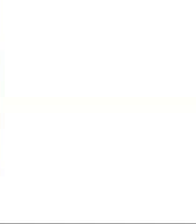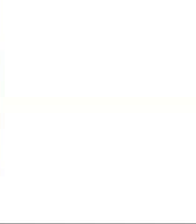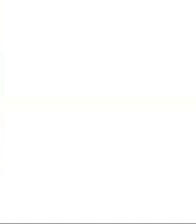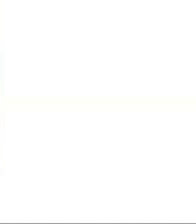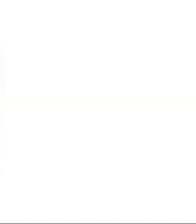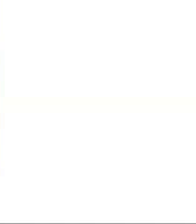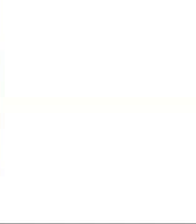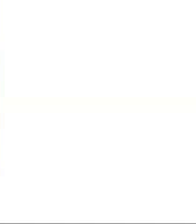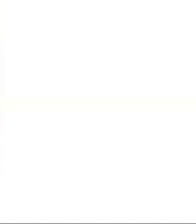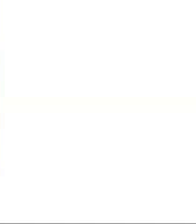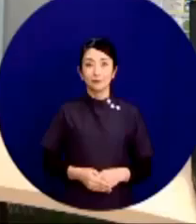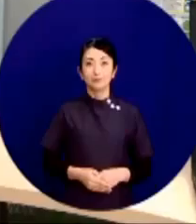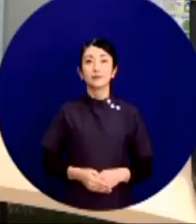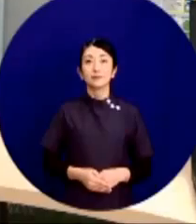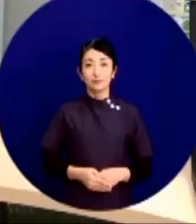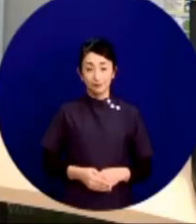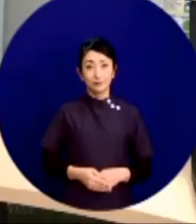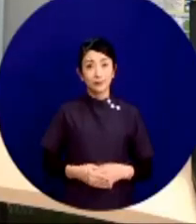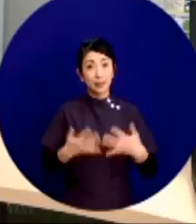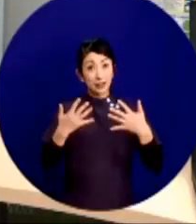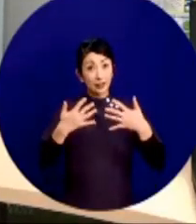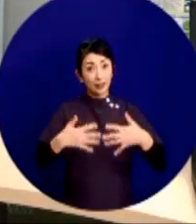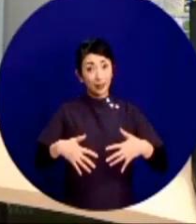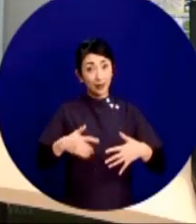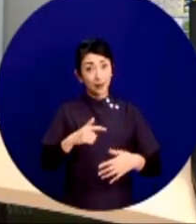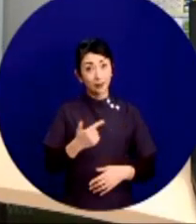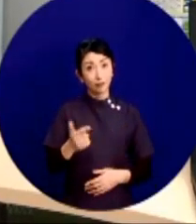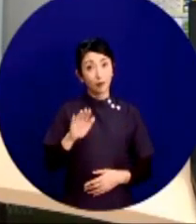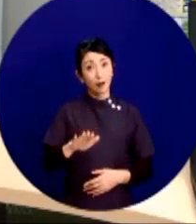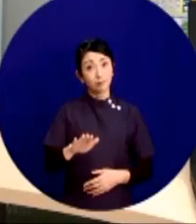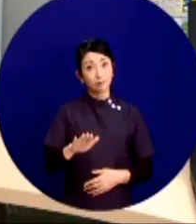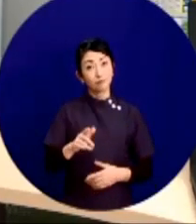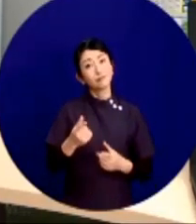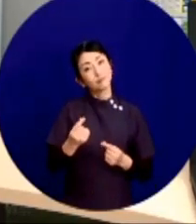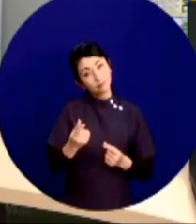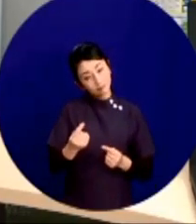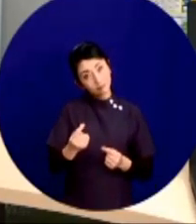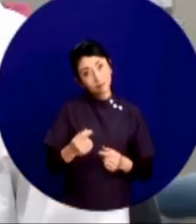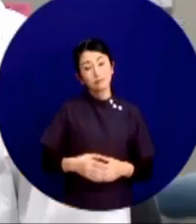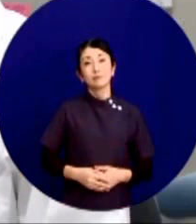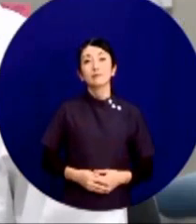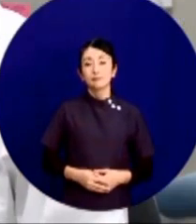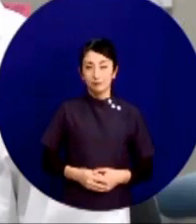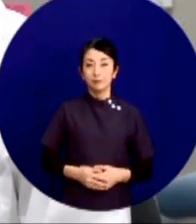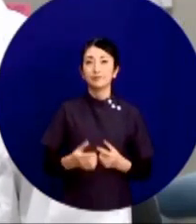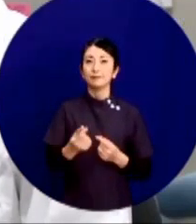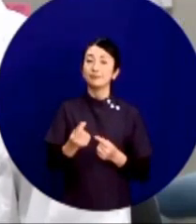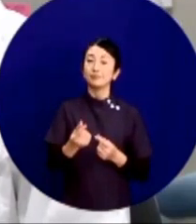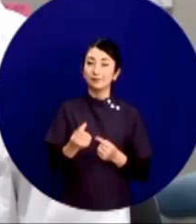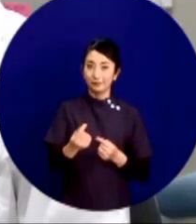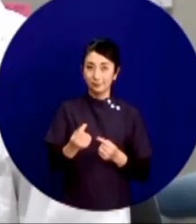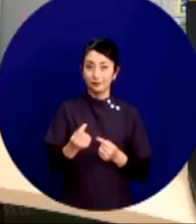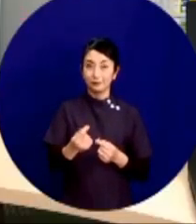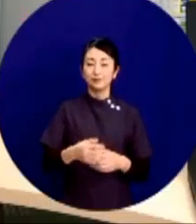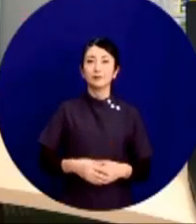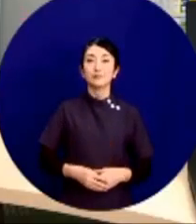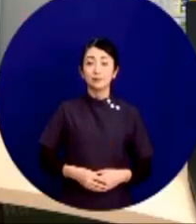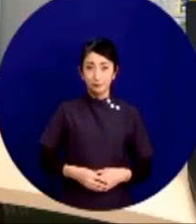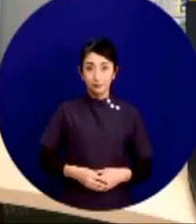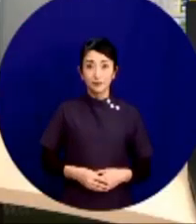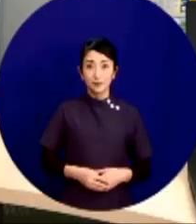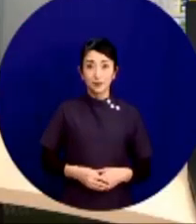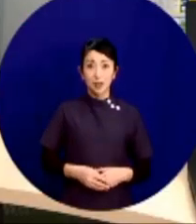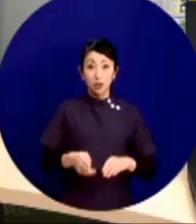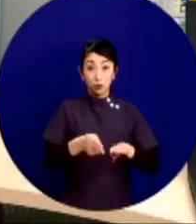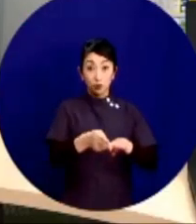っております。 さまざまな機器を利用して手術をするんですね。 はい、その通りです。 ところで